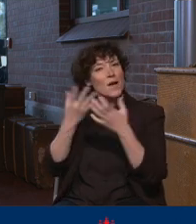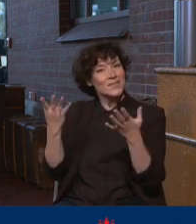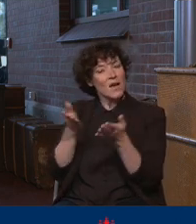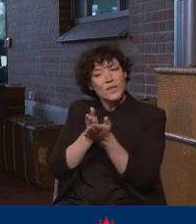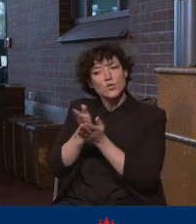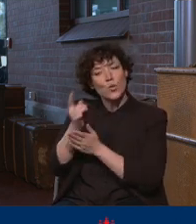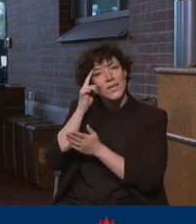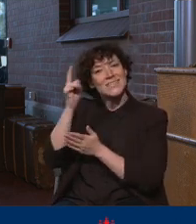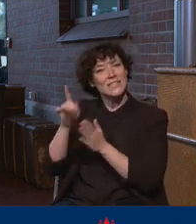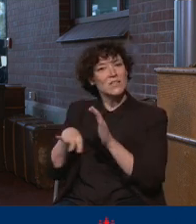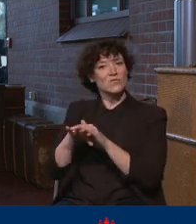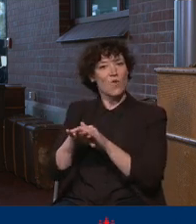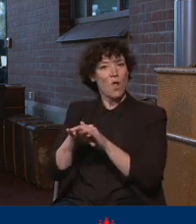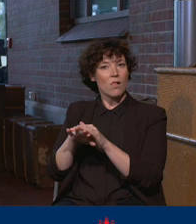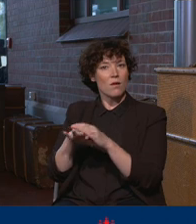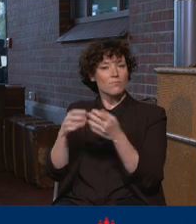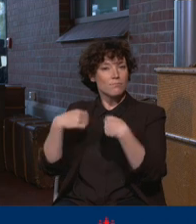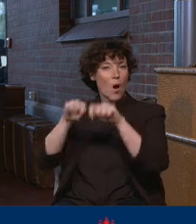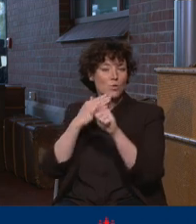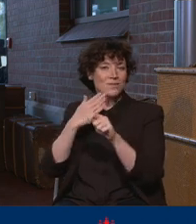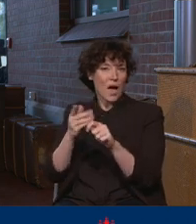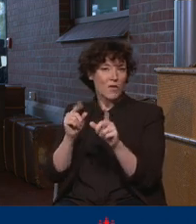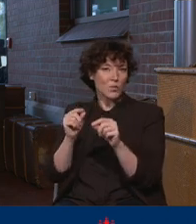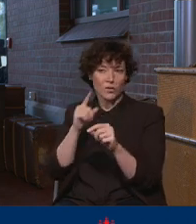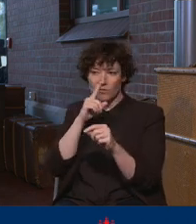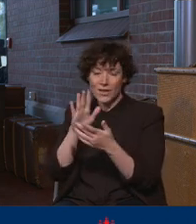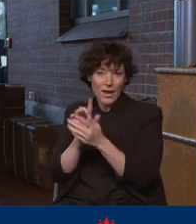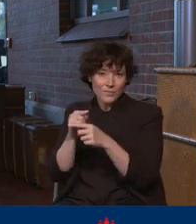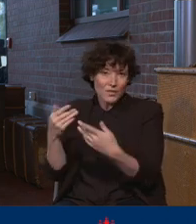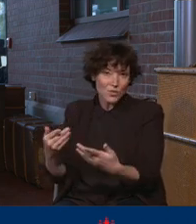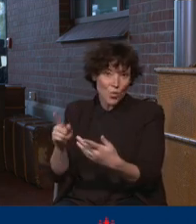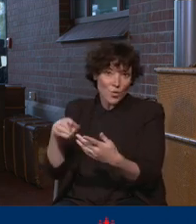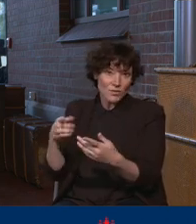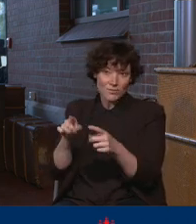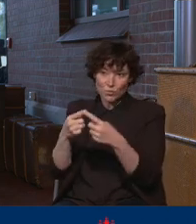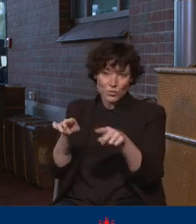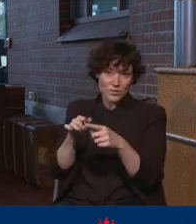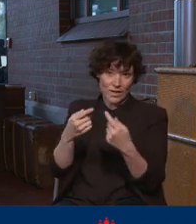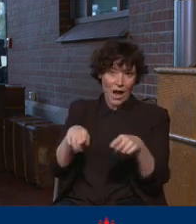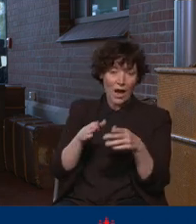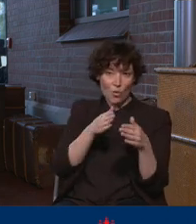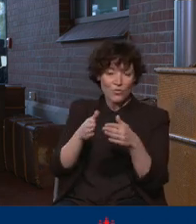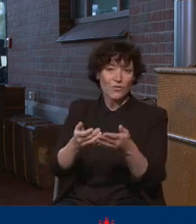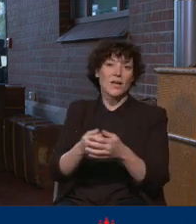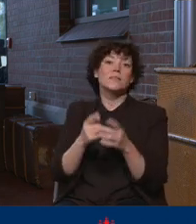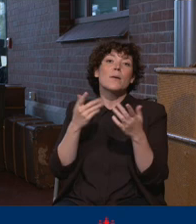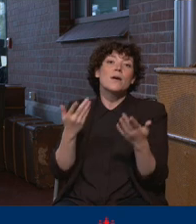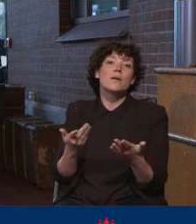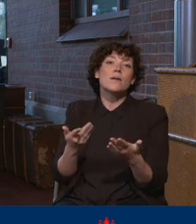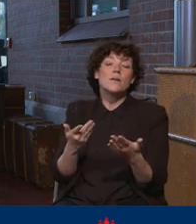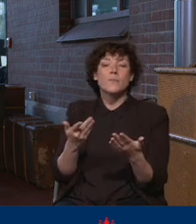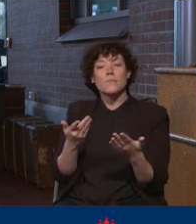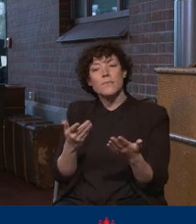gar keine bebauung entstehen kann also in diesen fragen wird der inhaltlich gearbeitet aber die städtebauliche ebene